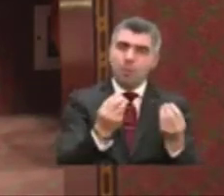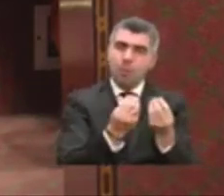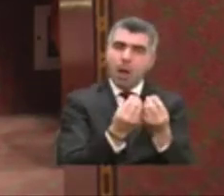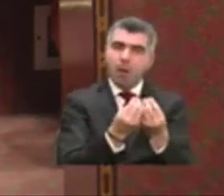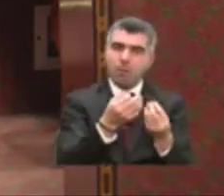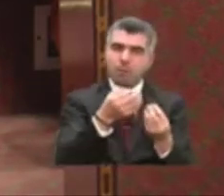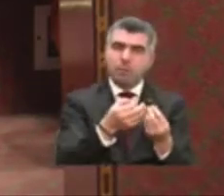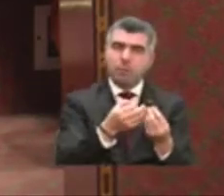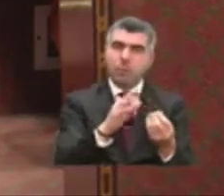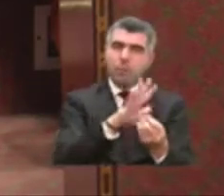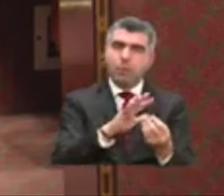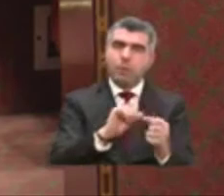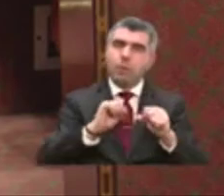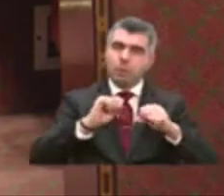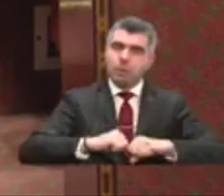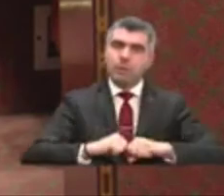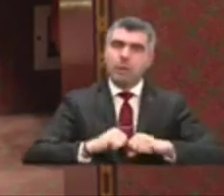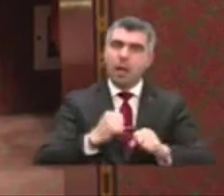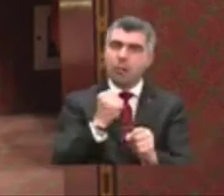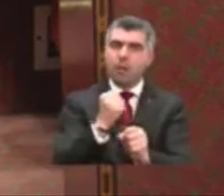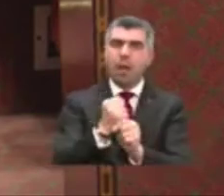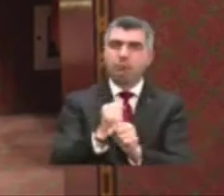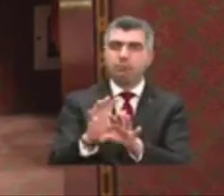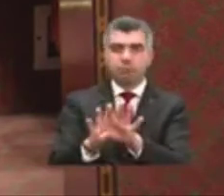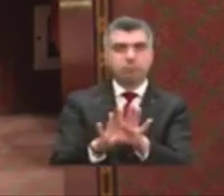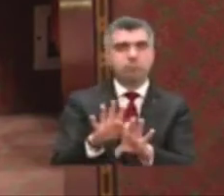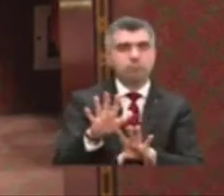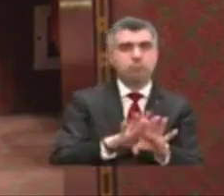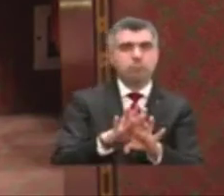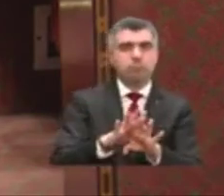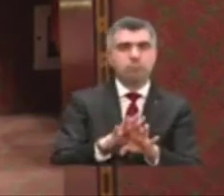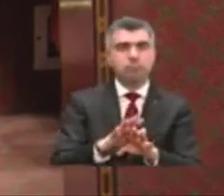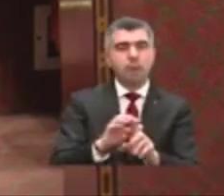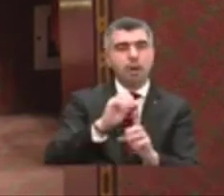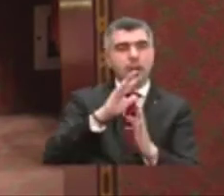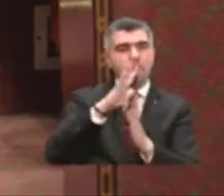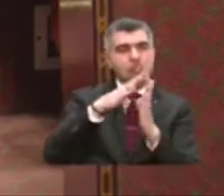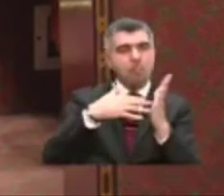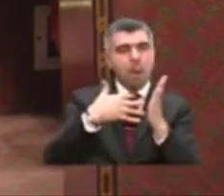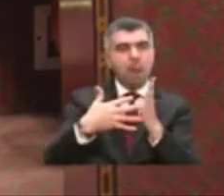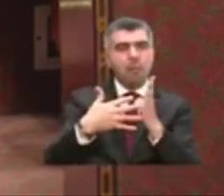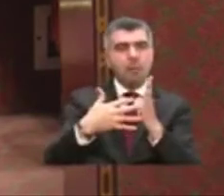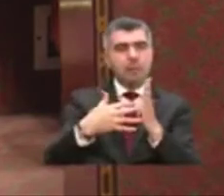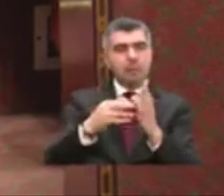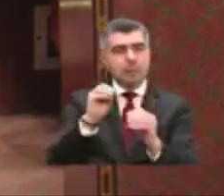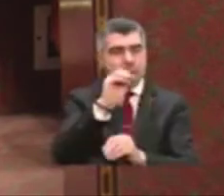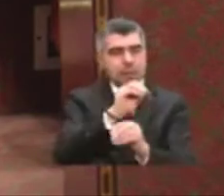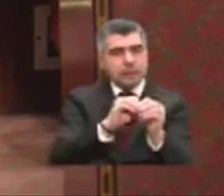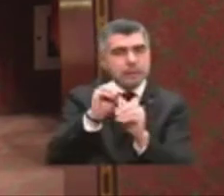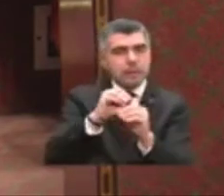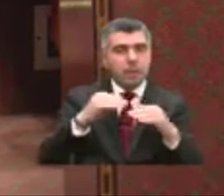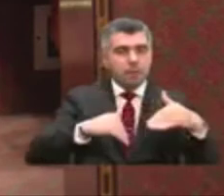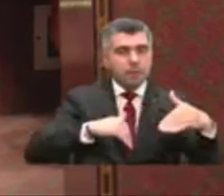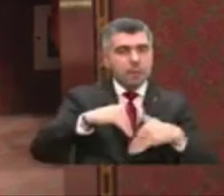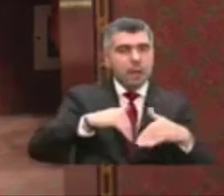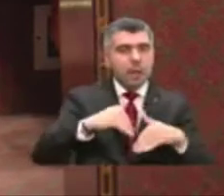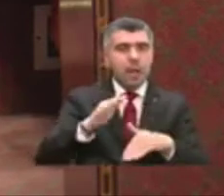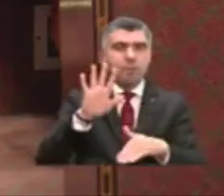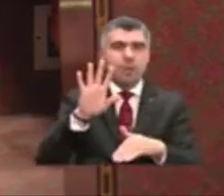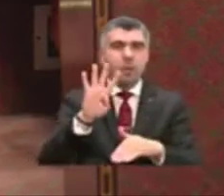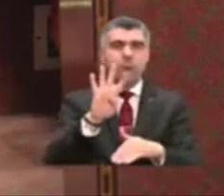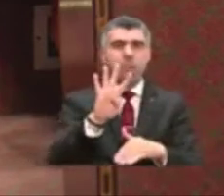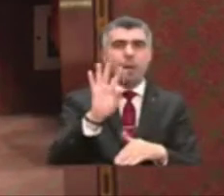على ارض الواقع، والعمل كذلك على توسيع برنامج الصيانه بحال اللي قلت اللي هو تيعبئ 45% من